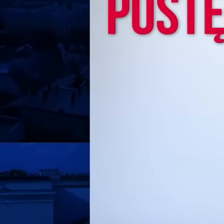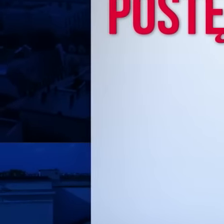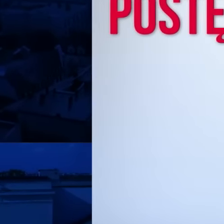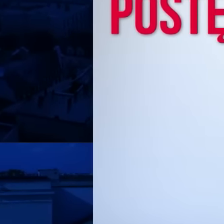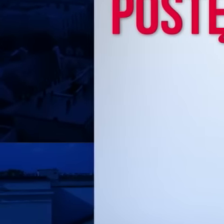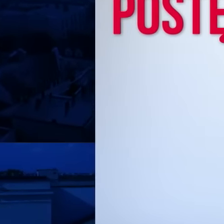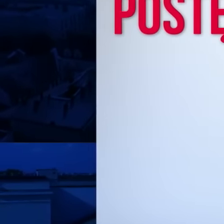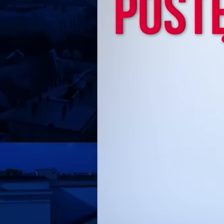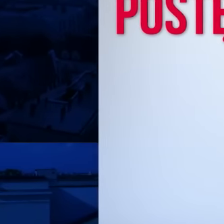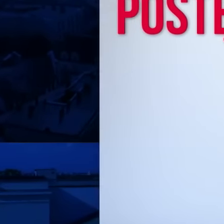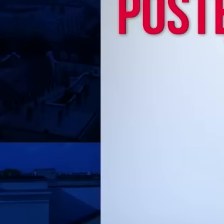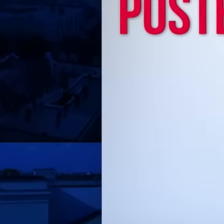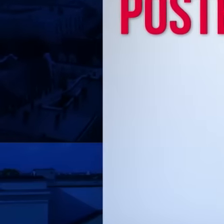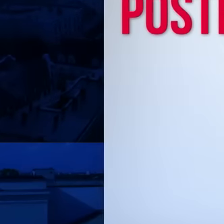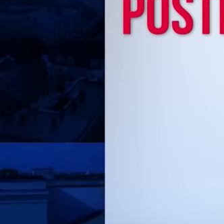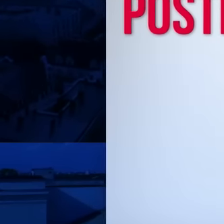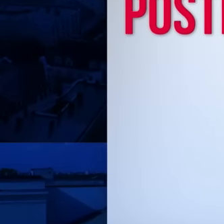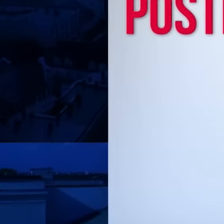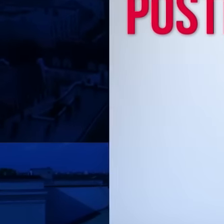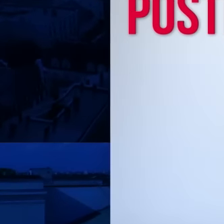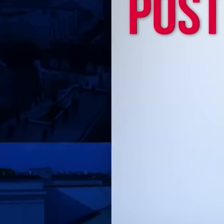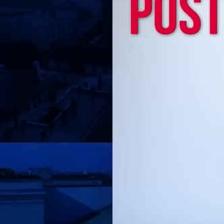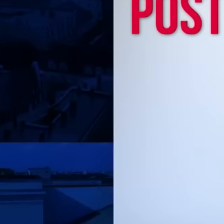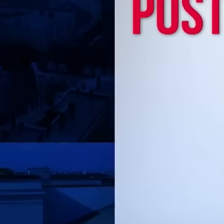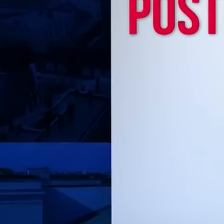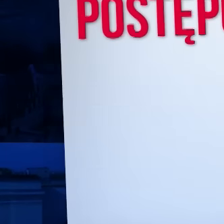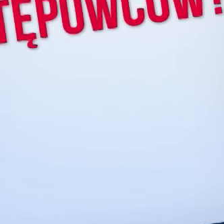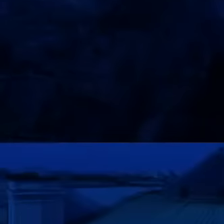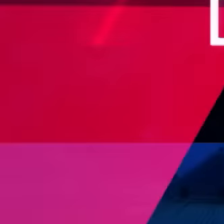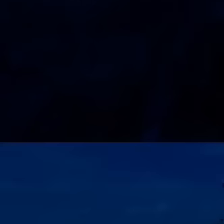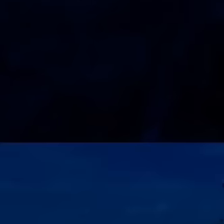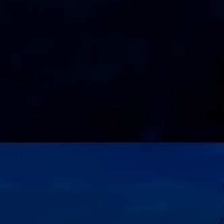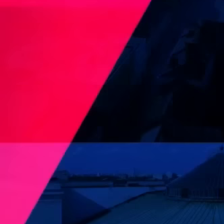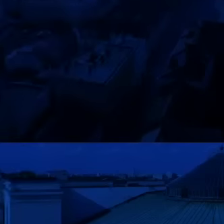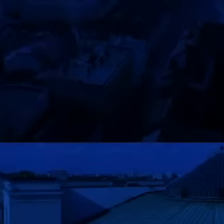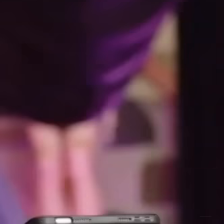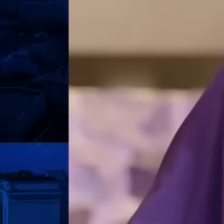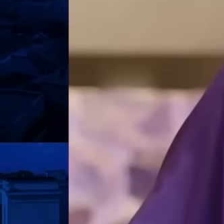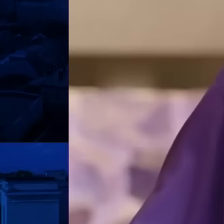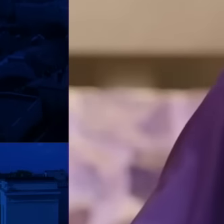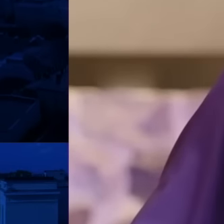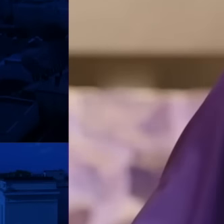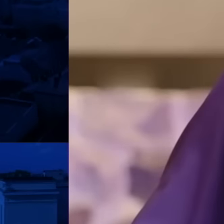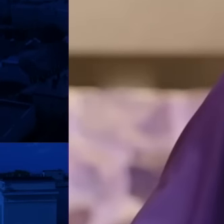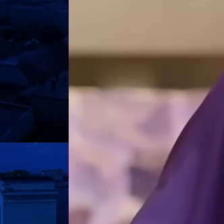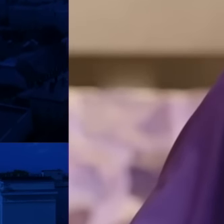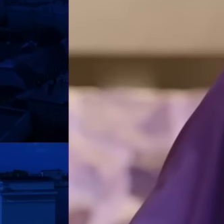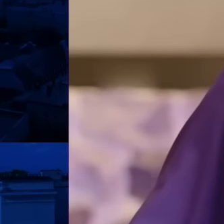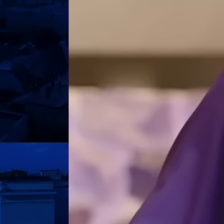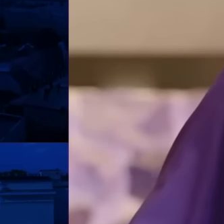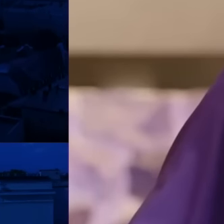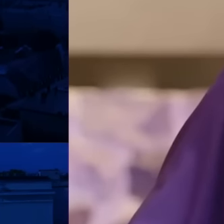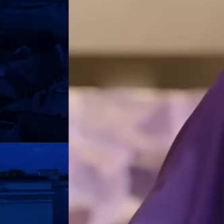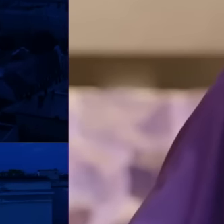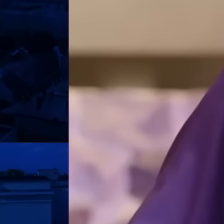nie znaleźć się na listach do Europarlamentu. Bruksela obawia się o wyniki po krytyce Zielonego Ładu. Dziennikarze obawiają się o los